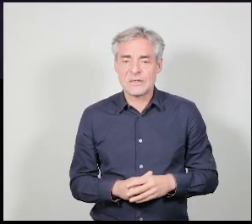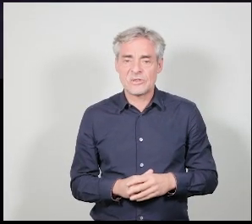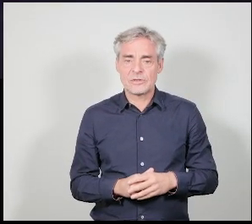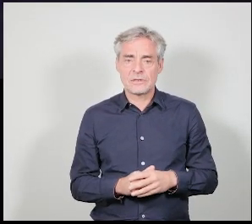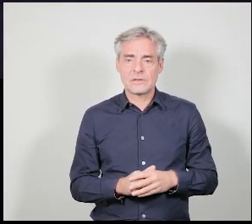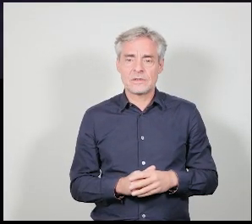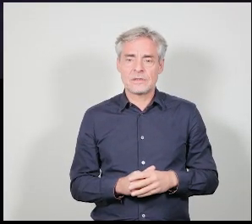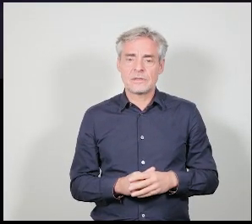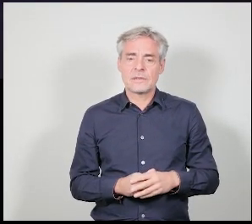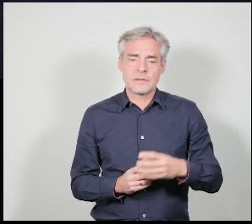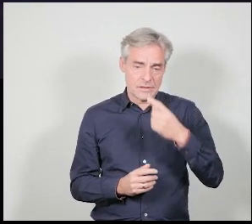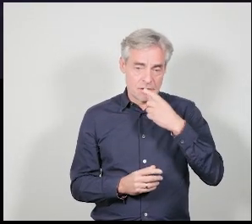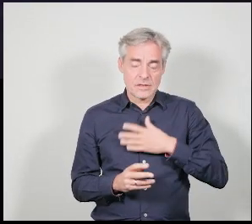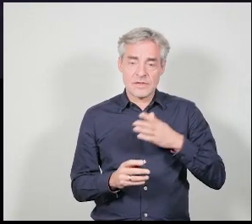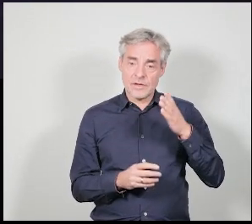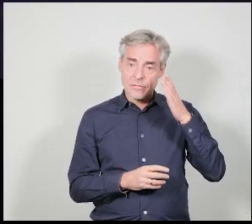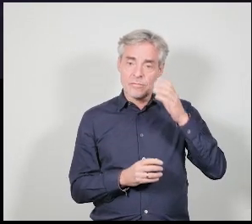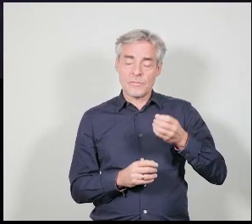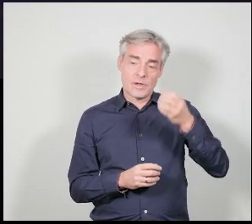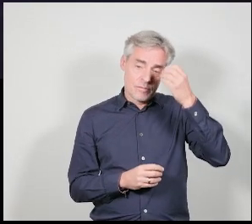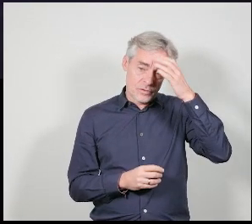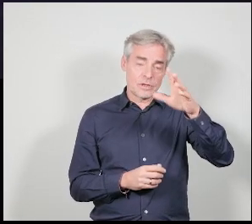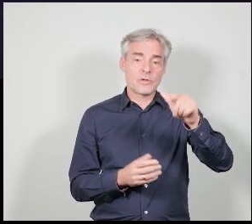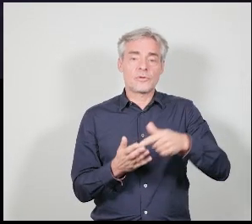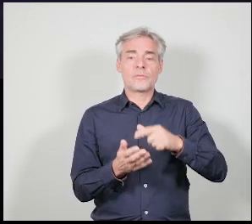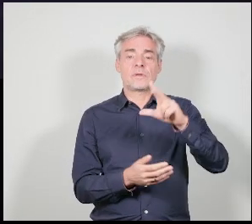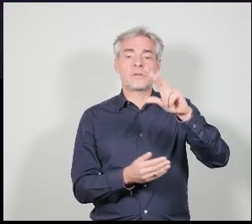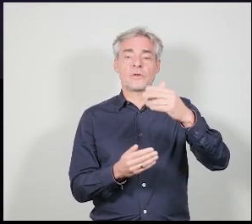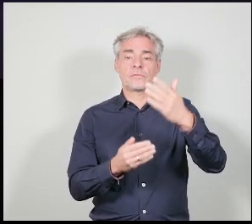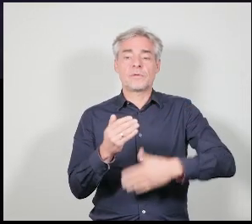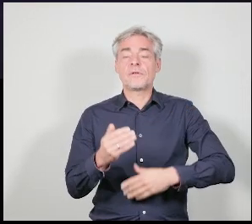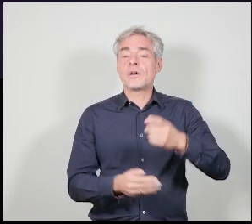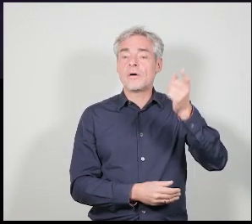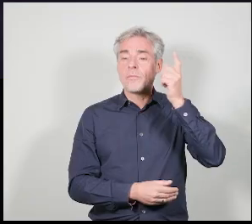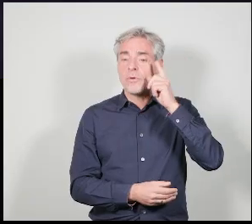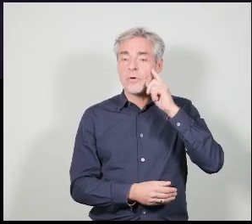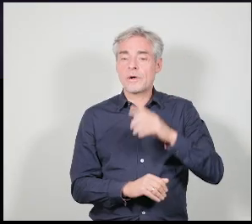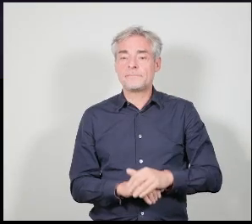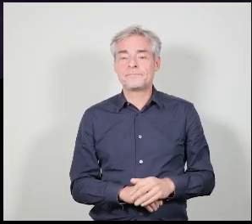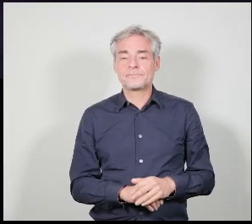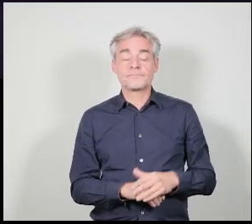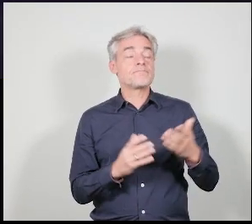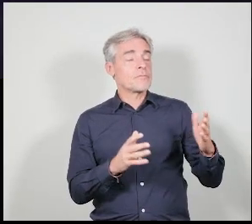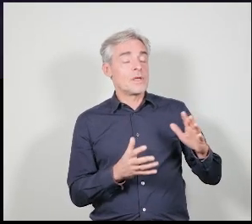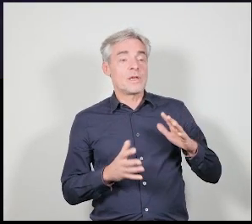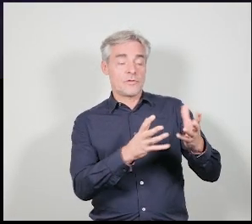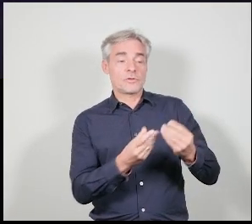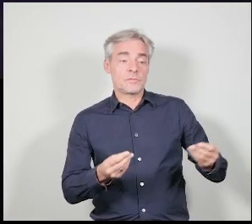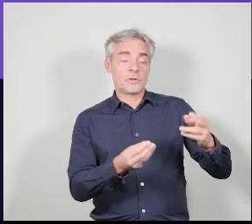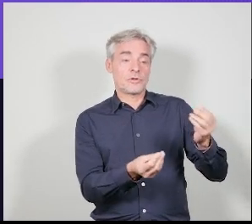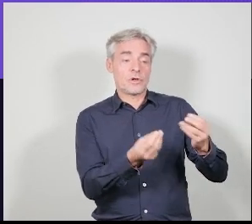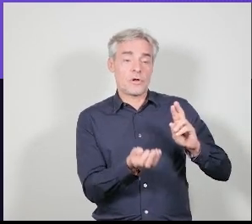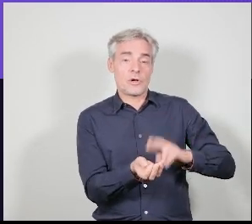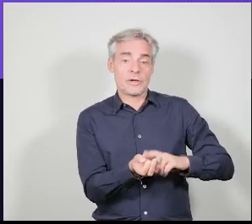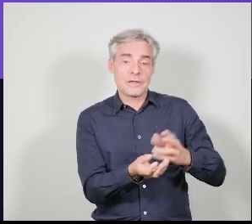effectivement, les projections capacitaires qu'on a faites avec les propositions, on les a faites à 2030. Parce que Julien dit l'évolution démographique donne le rythme,